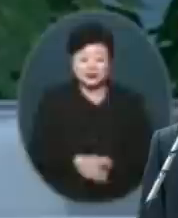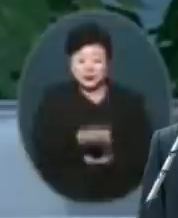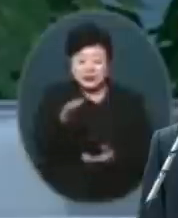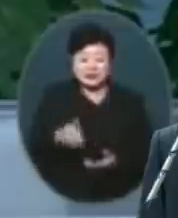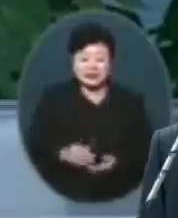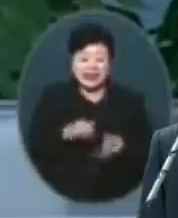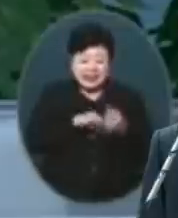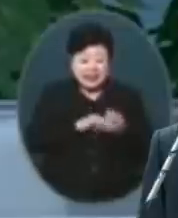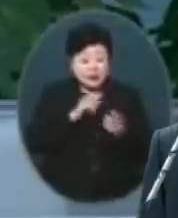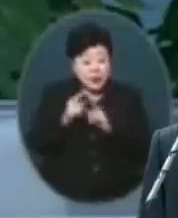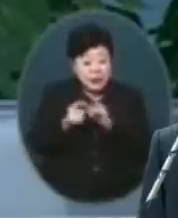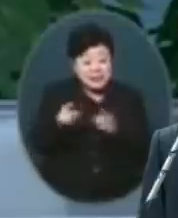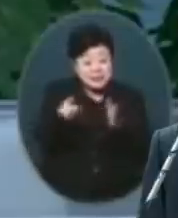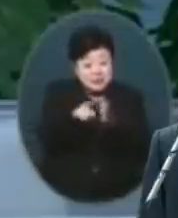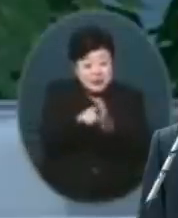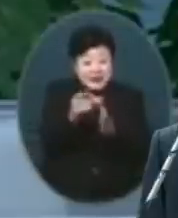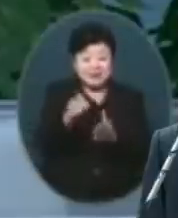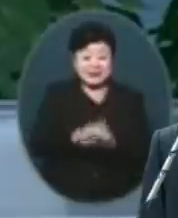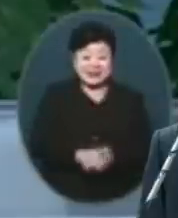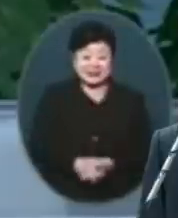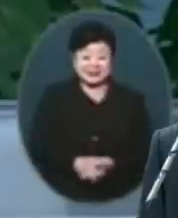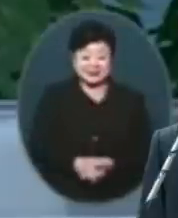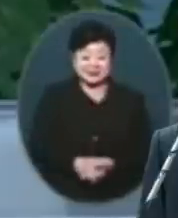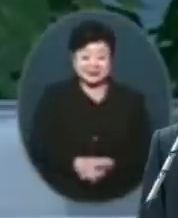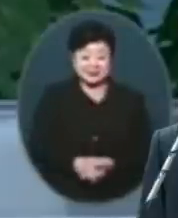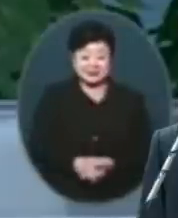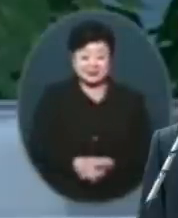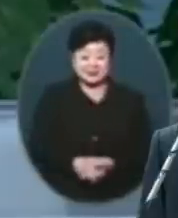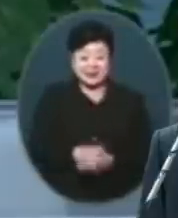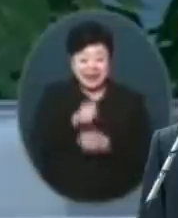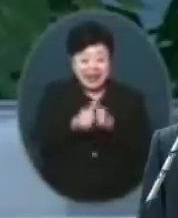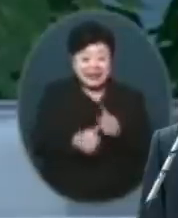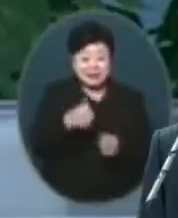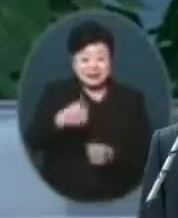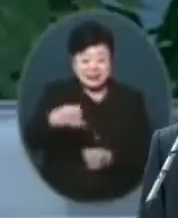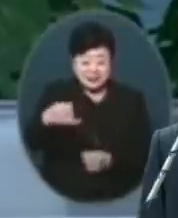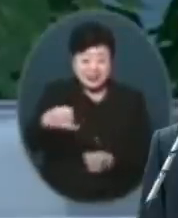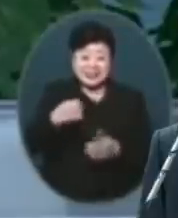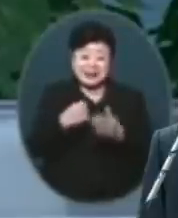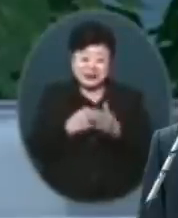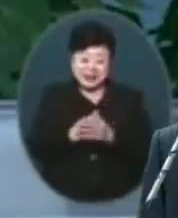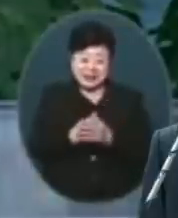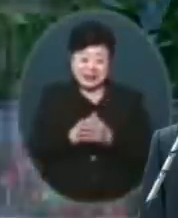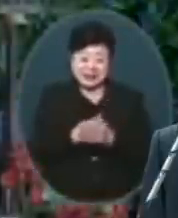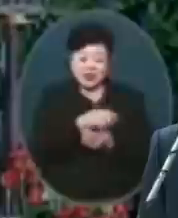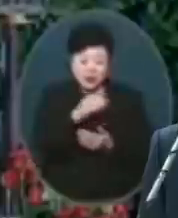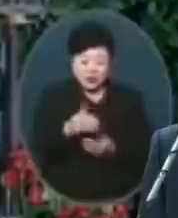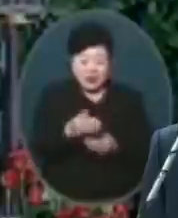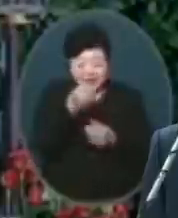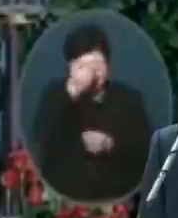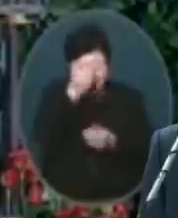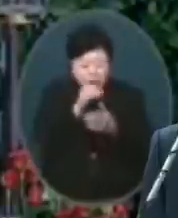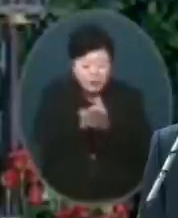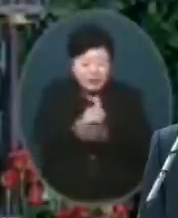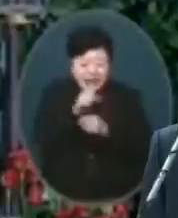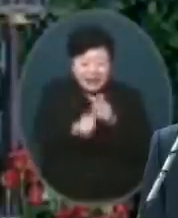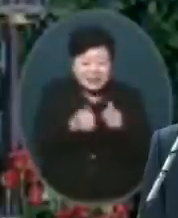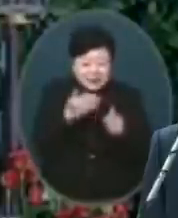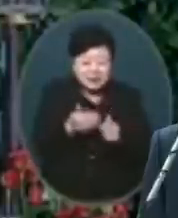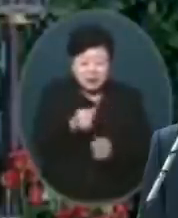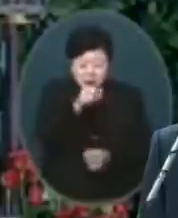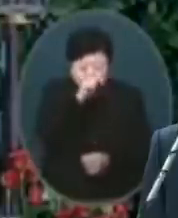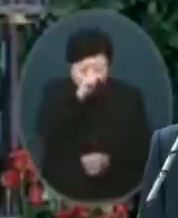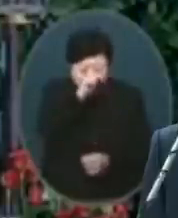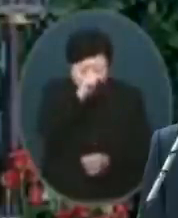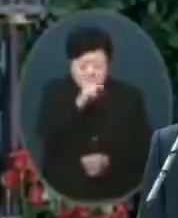우리는 이 약속의 말씀을 믿어야 합니다. 우리는 하나님의 자녀이기 때문에 우리가 기도하면 하나님께서